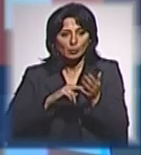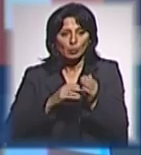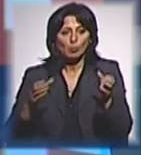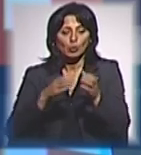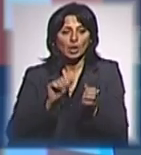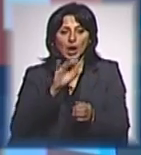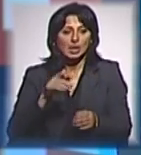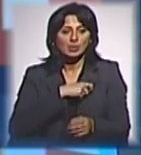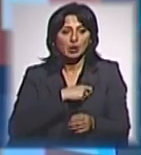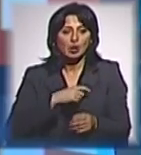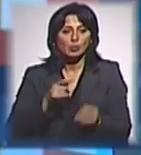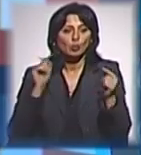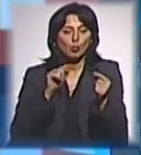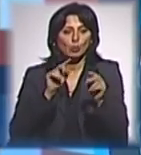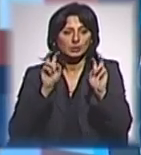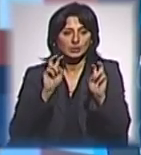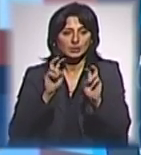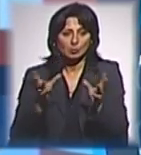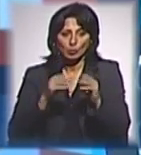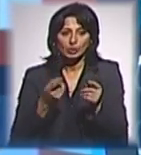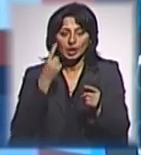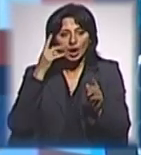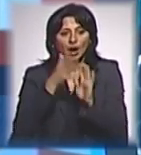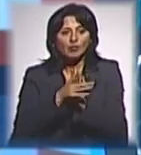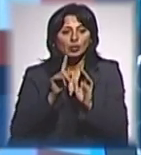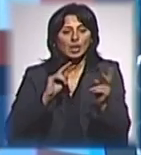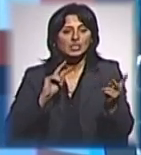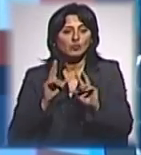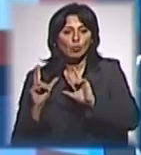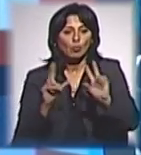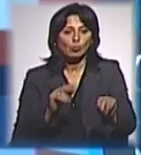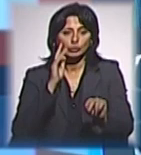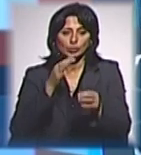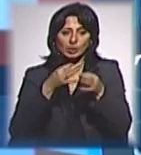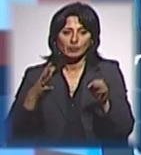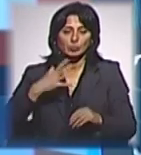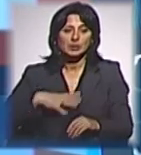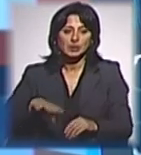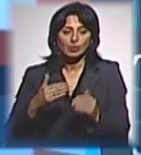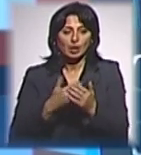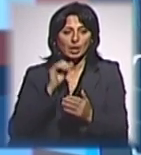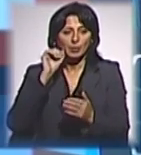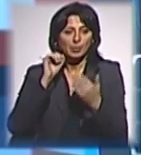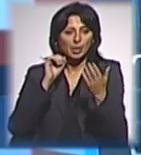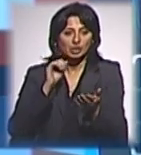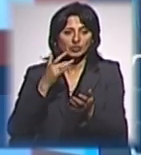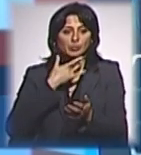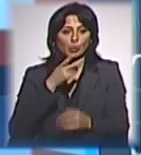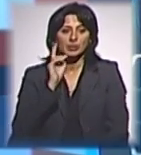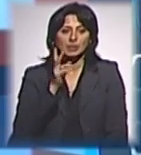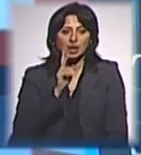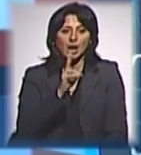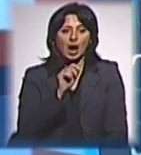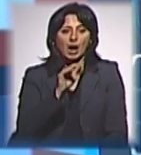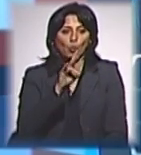ბლოკი არასაპარლამენტო ოპოზიცია წარსდგება. მოდით ერთად გავიგოთ, რა ცვლილებებს პირდება თავისუფალი საქართველოსა და ახალი მემარჯვენეების მერობის